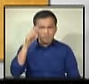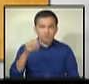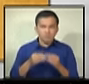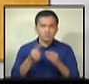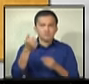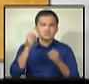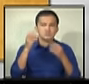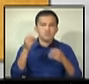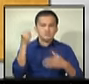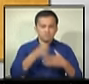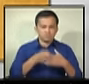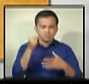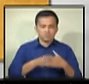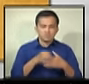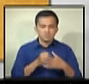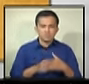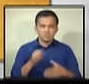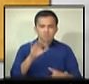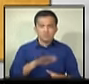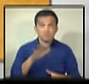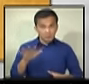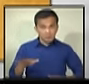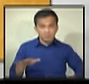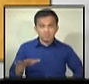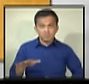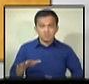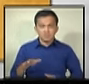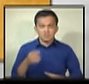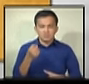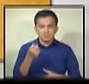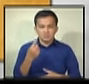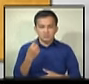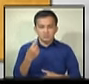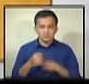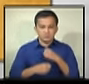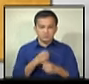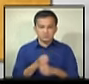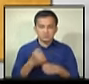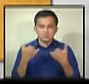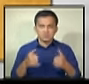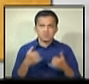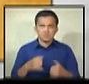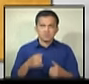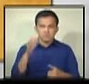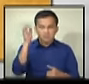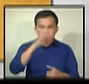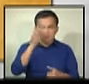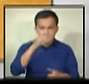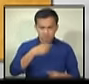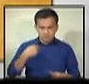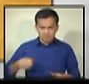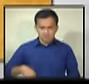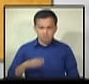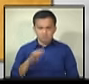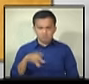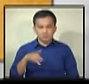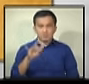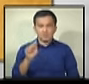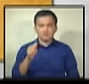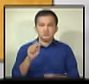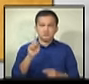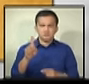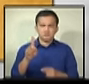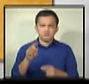pinakamaraming puntos na l5 L taong naglaro ang Filipino Chinese sa PBA at tinanghal na